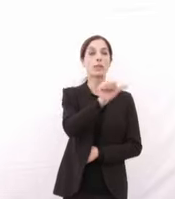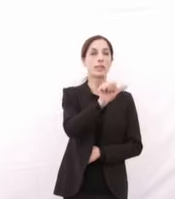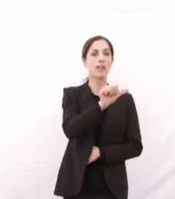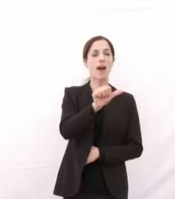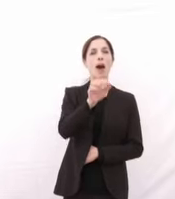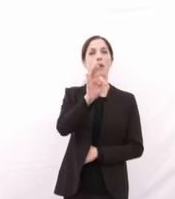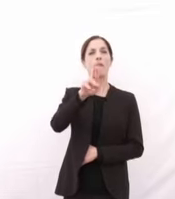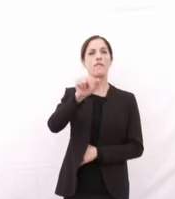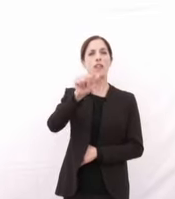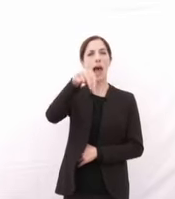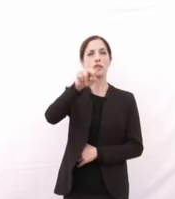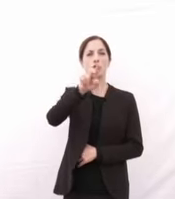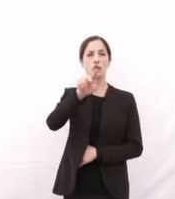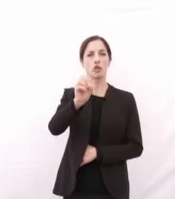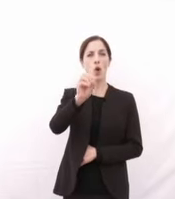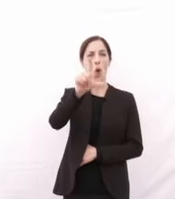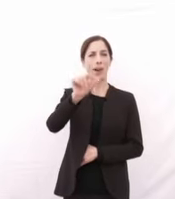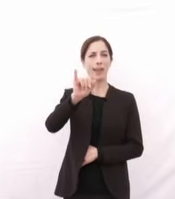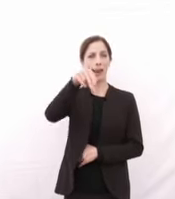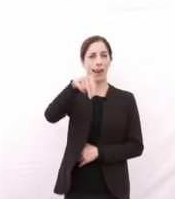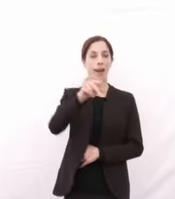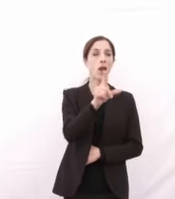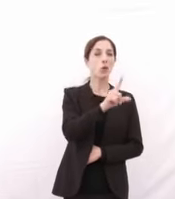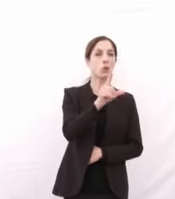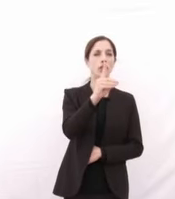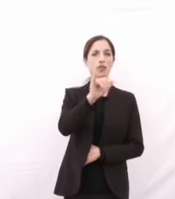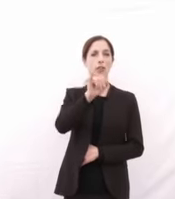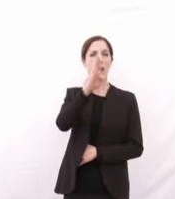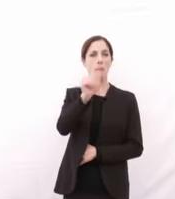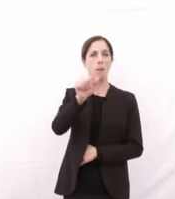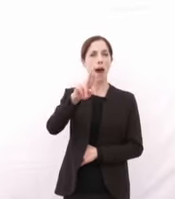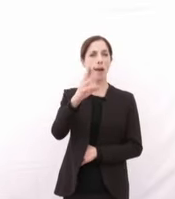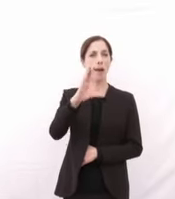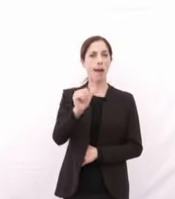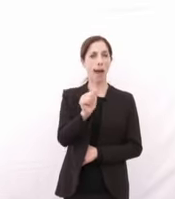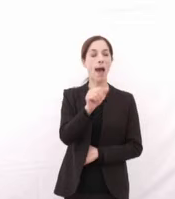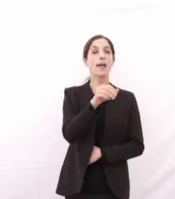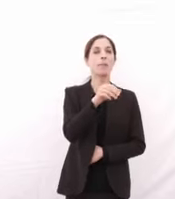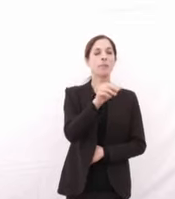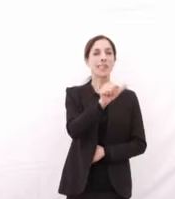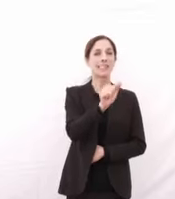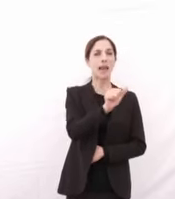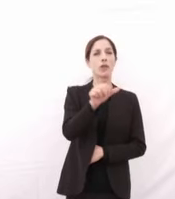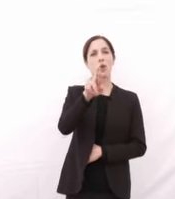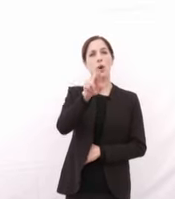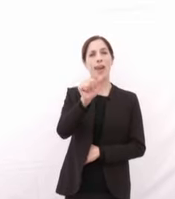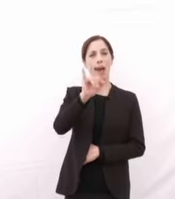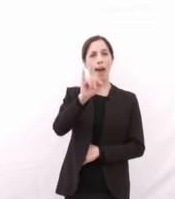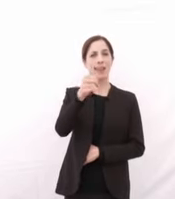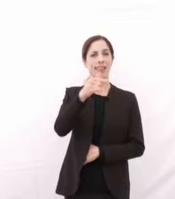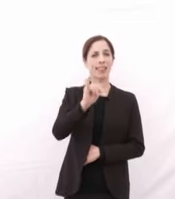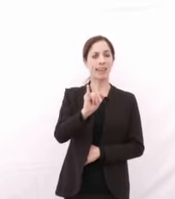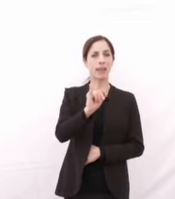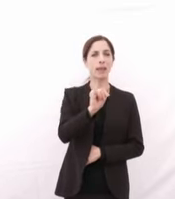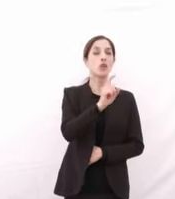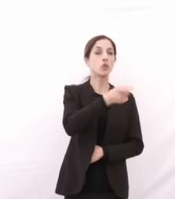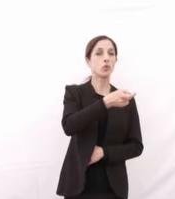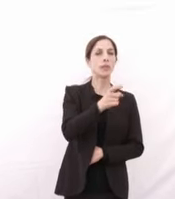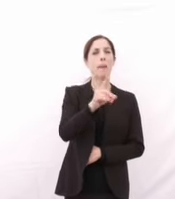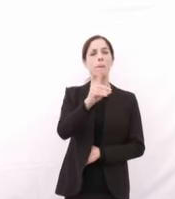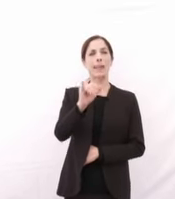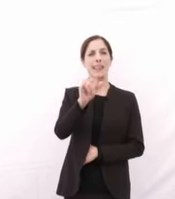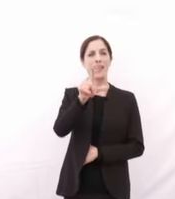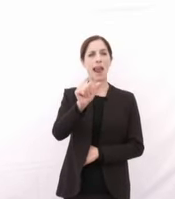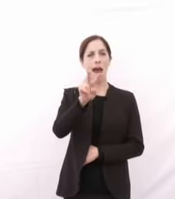Silvano Franzolin. Luigi Di Barca. Salvatore Raiti. Giuseppe Di